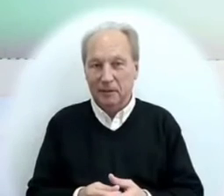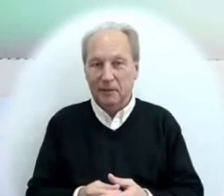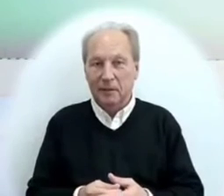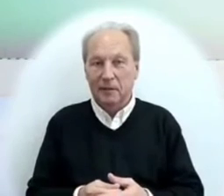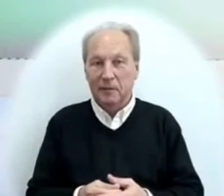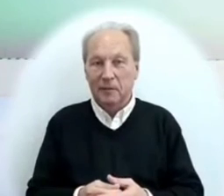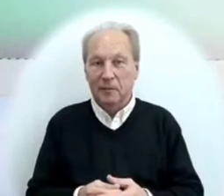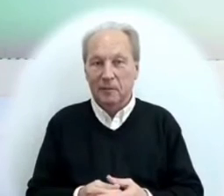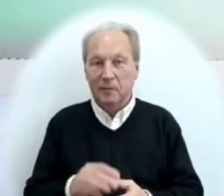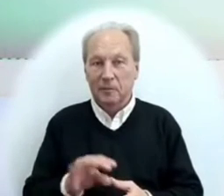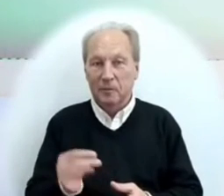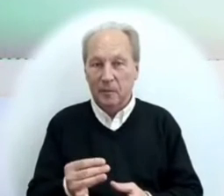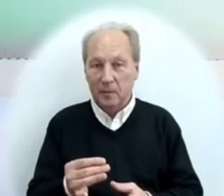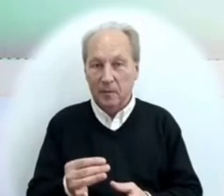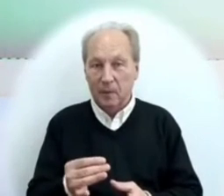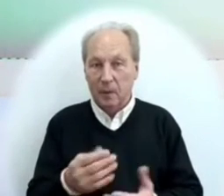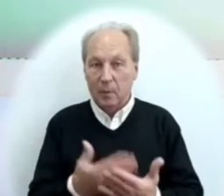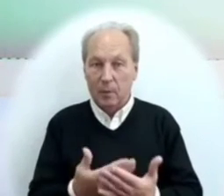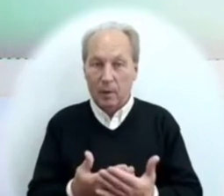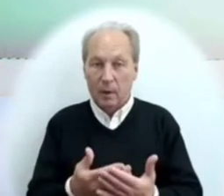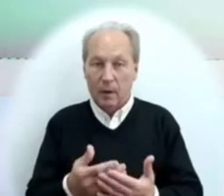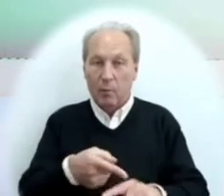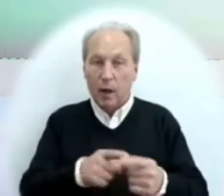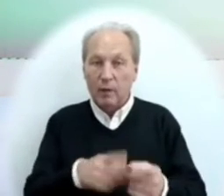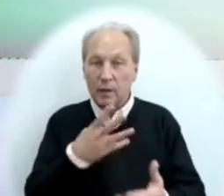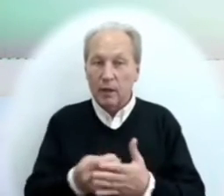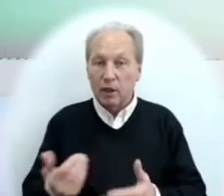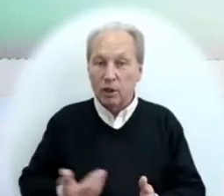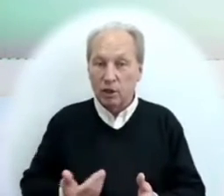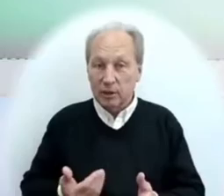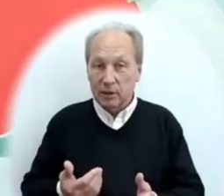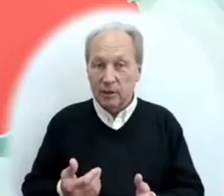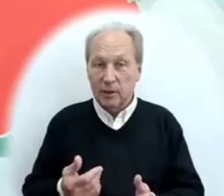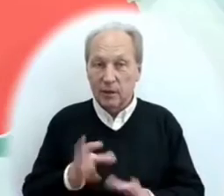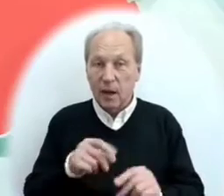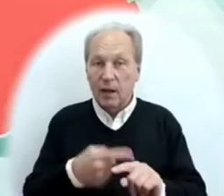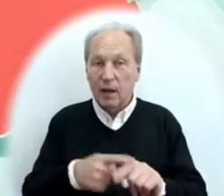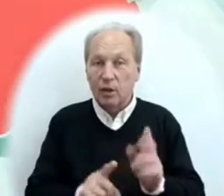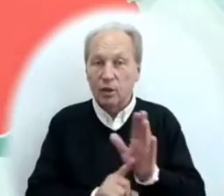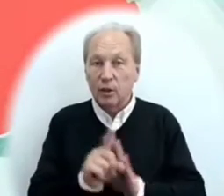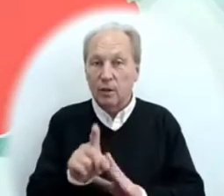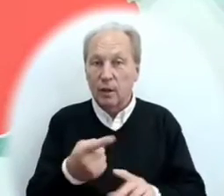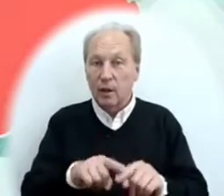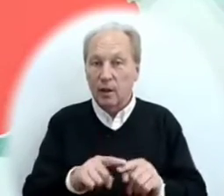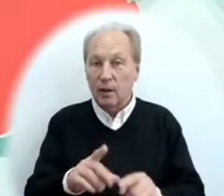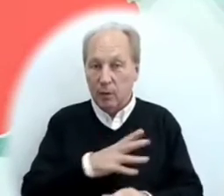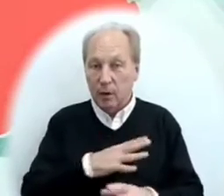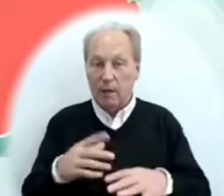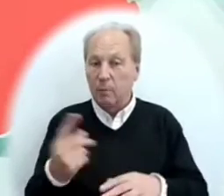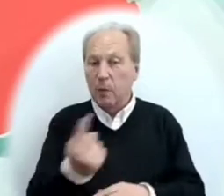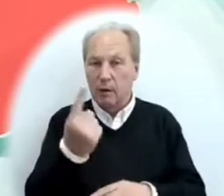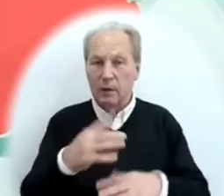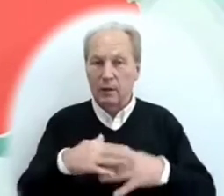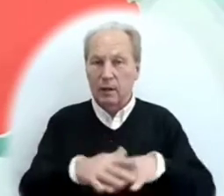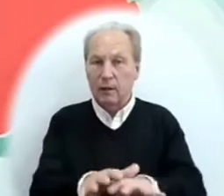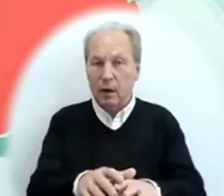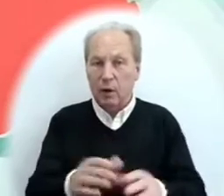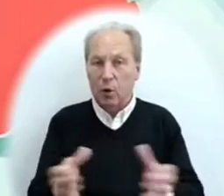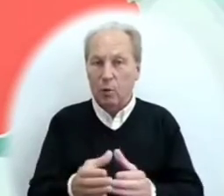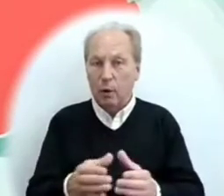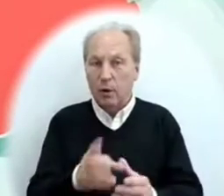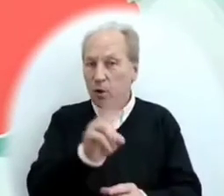И почти половина моей жизни. И вот как это начиналось? Вы знаете, это была первая сетевая компания, и вообще ничего никто не знал про сетевой